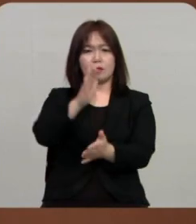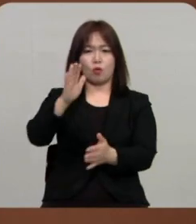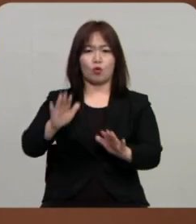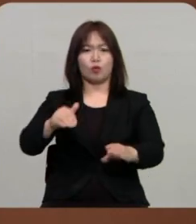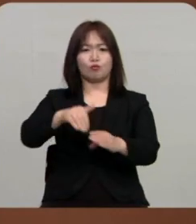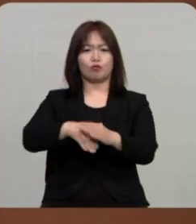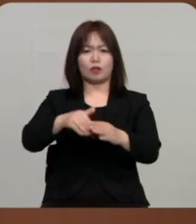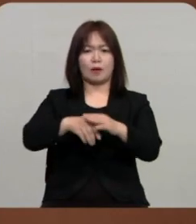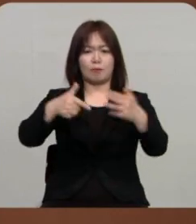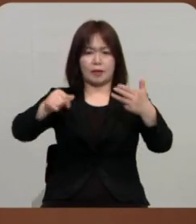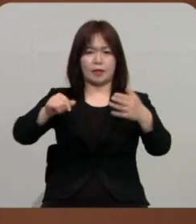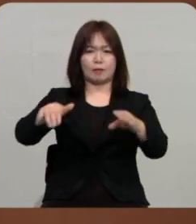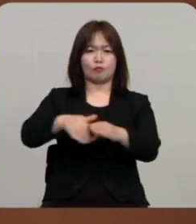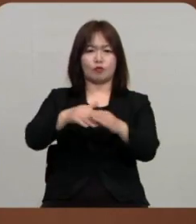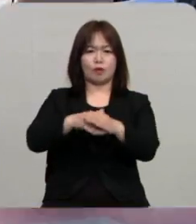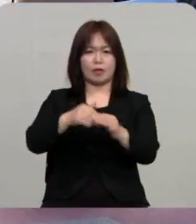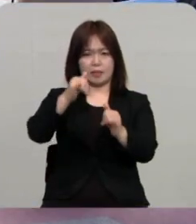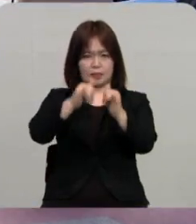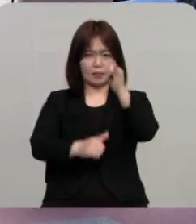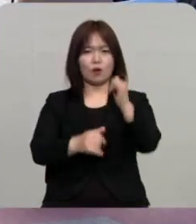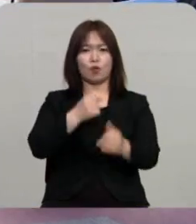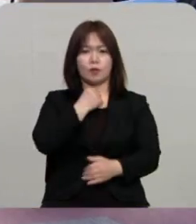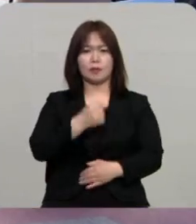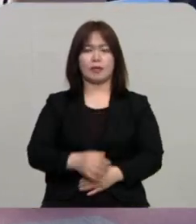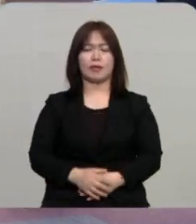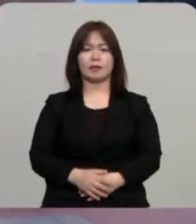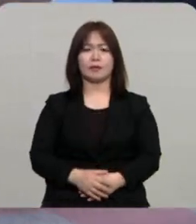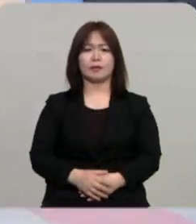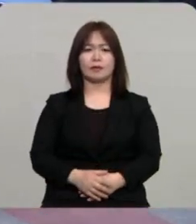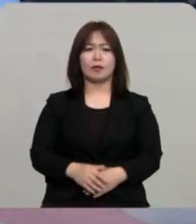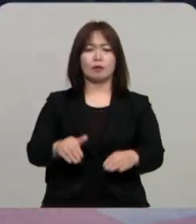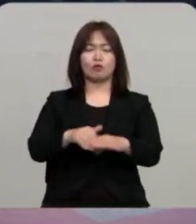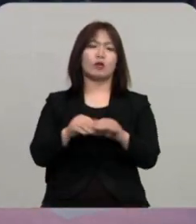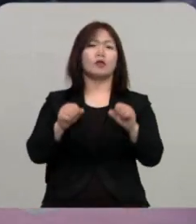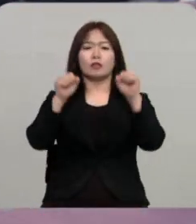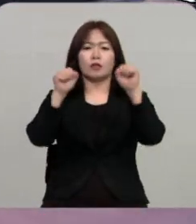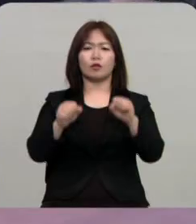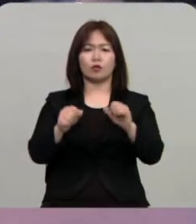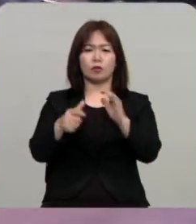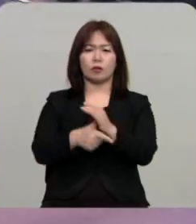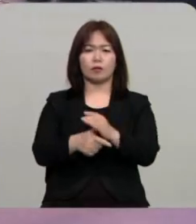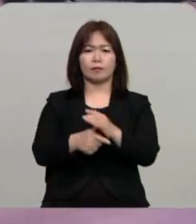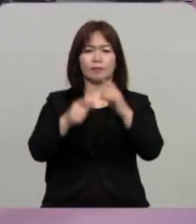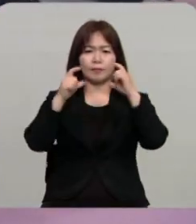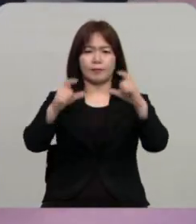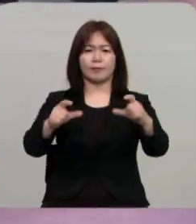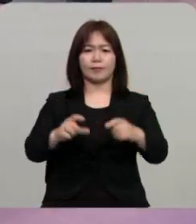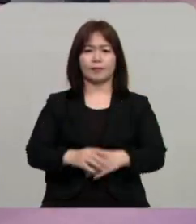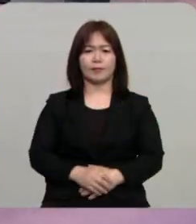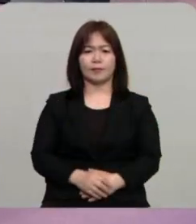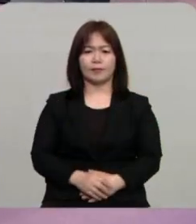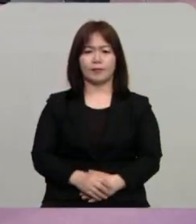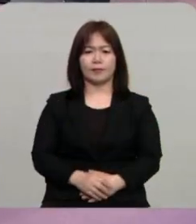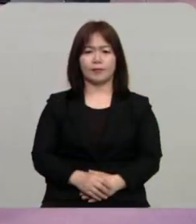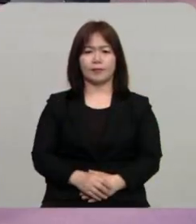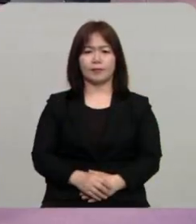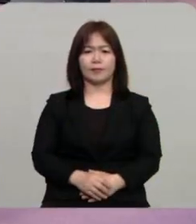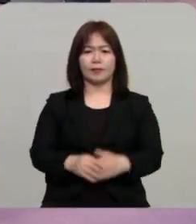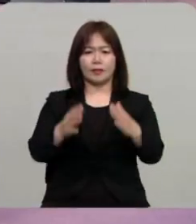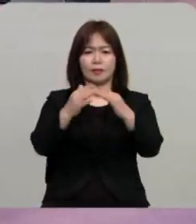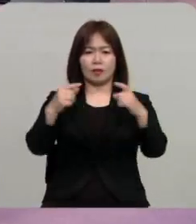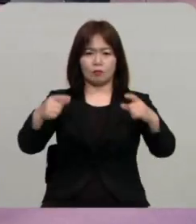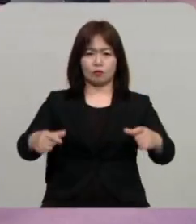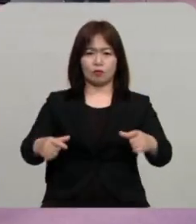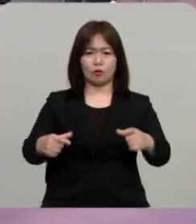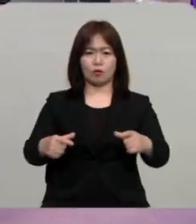8기 문화융성 시대를 열어가고자 합니다. K문화체육관광 산업거점! 전라북도가